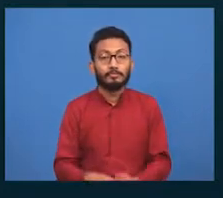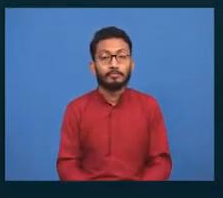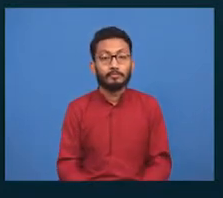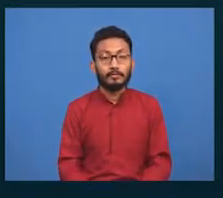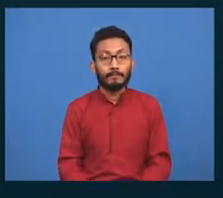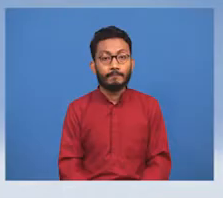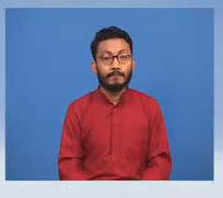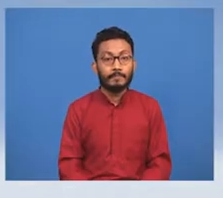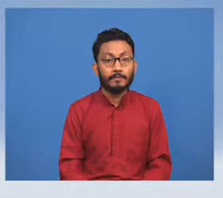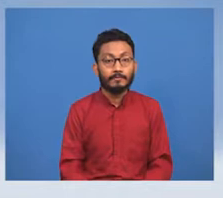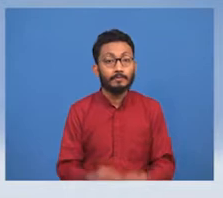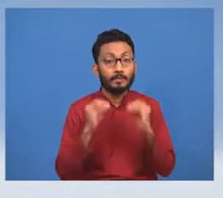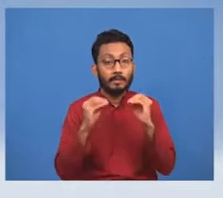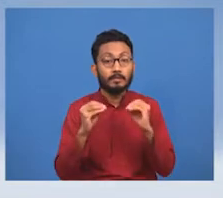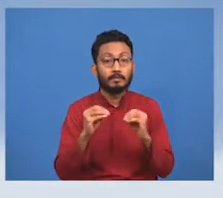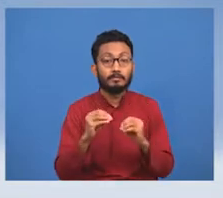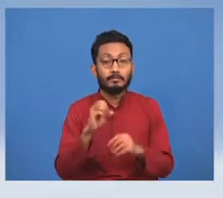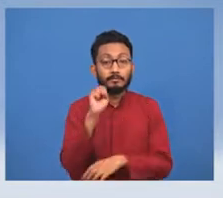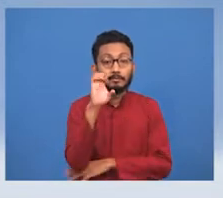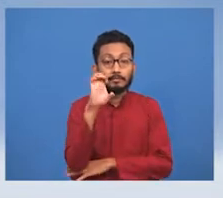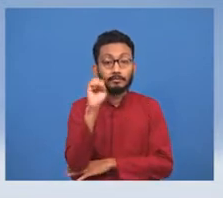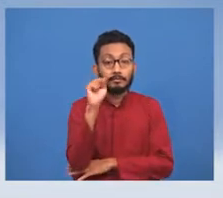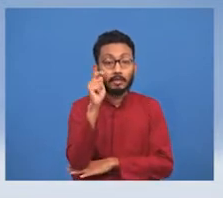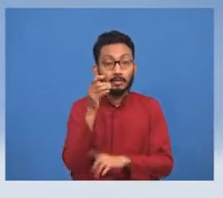lembah ajaran sesat dan murtad.